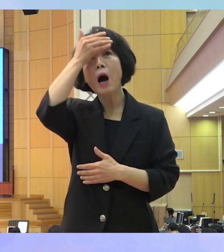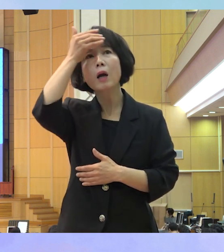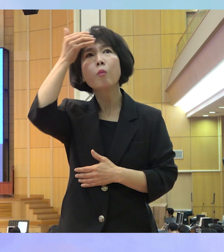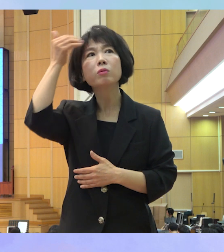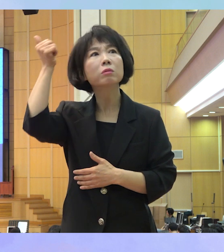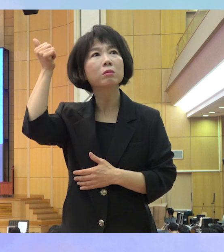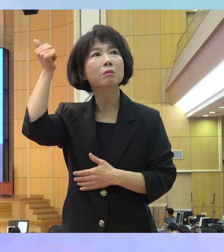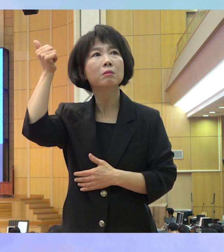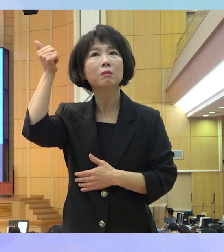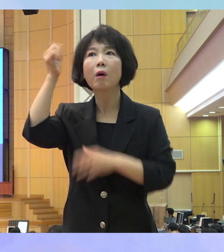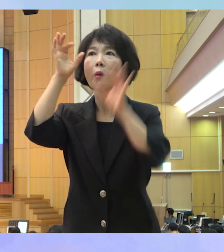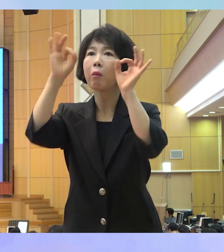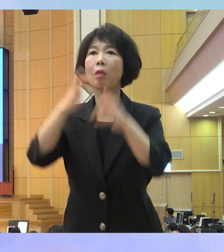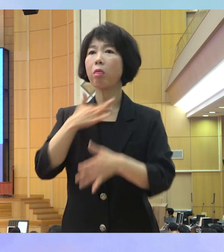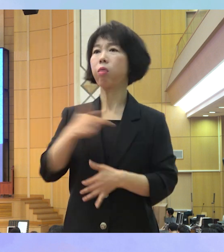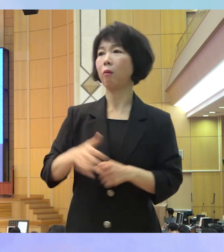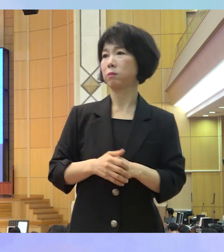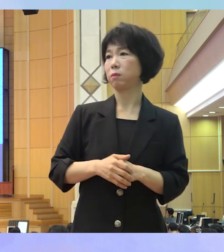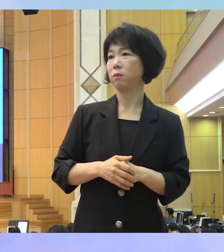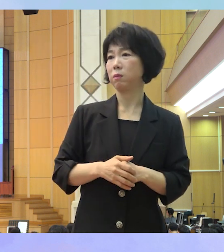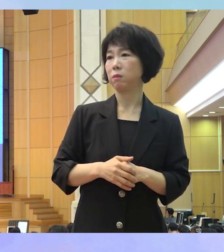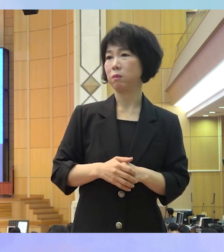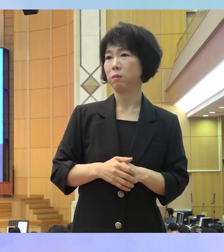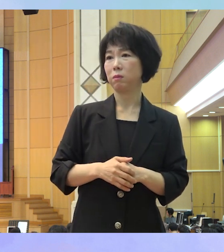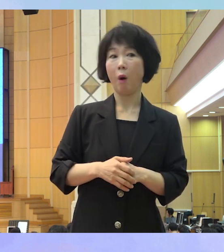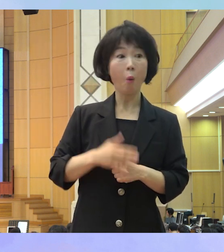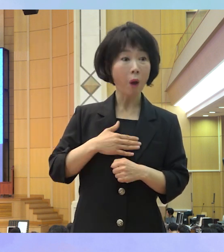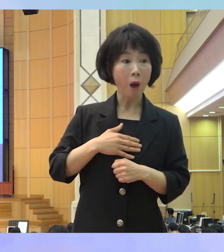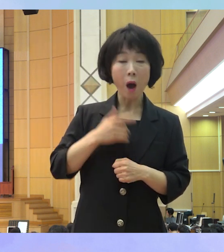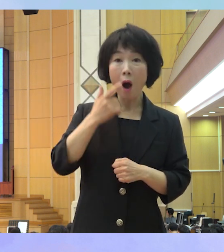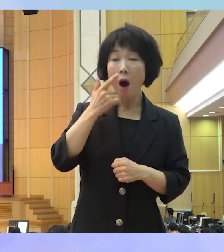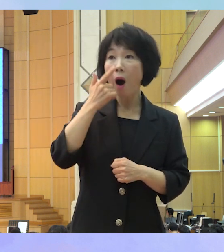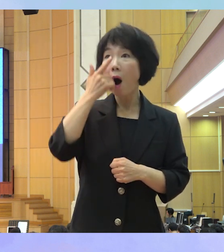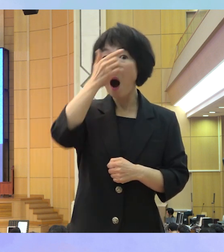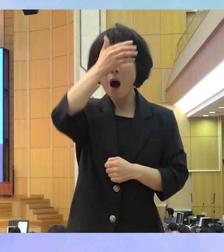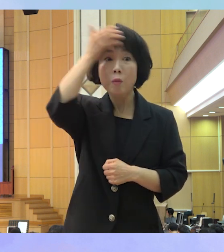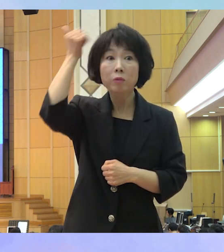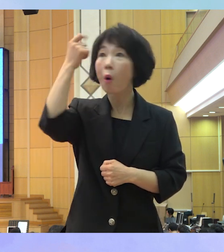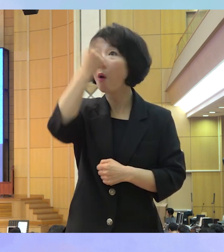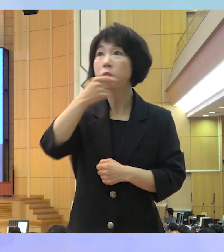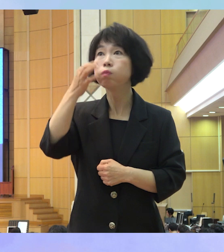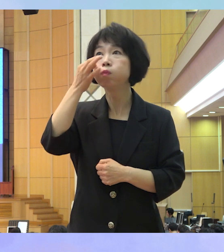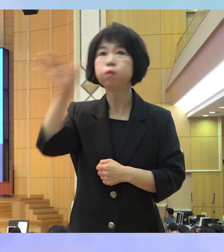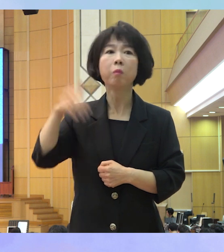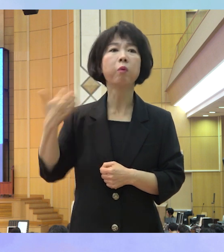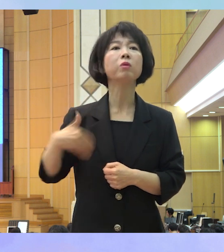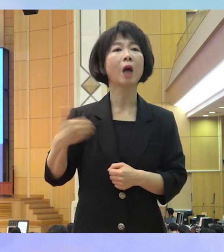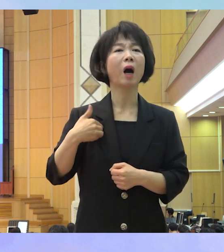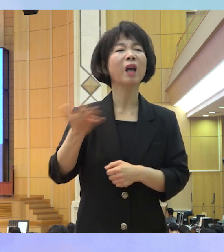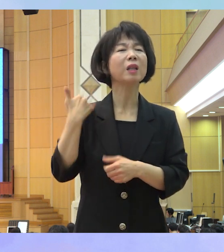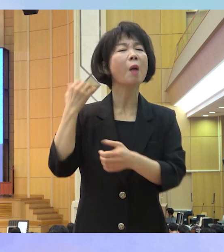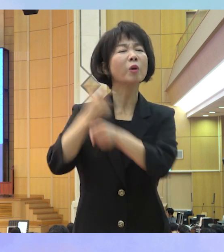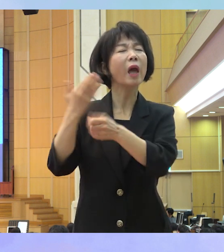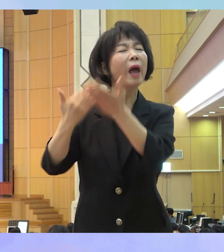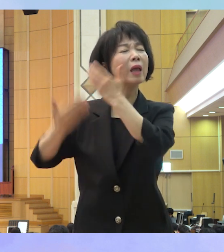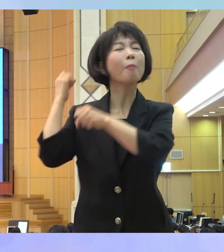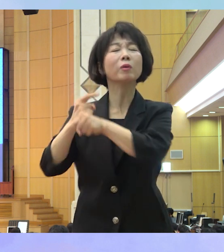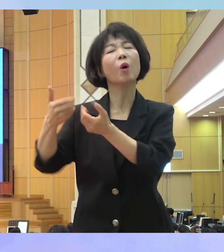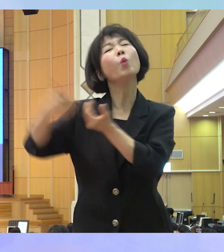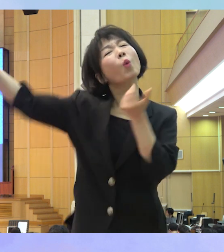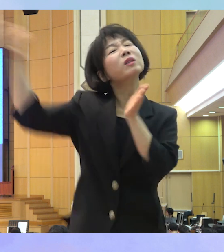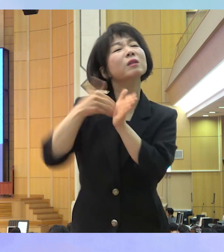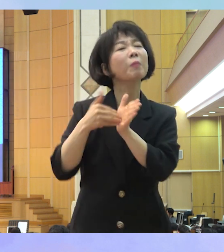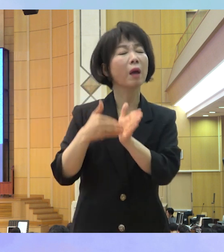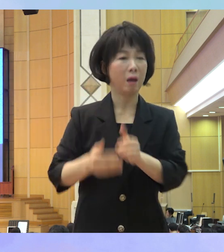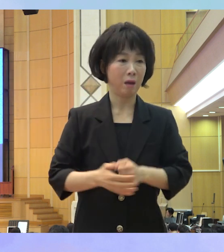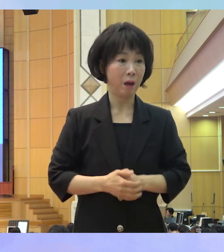할아버지가 아주 어릴 때 뭐 담임 목사님은 아예 뭐 아버님 얼굴도 모를 정도로 미리 돌아가셨기 때문에 담임 목사님도 아버지